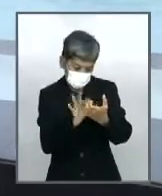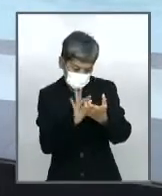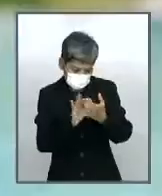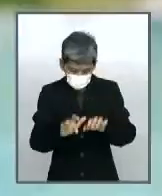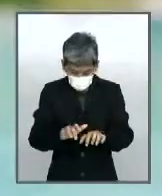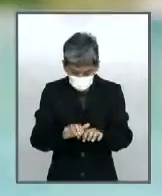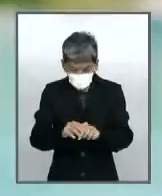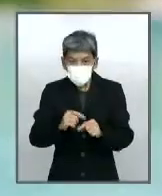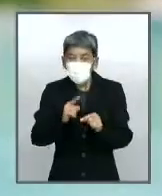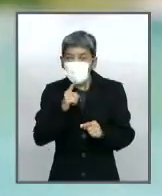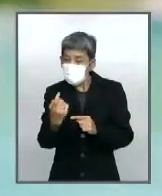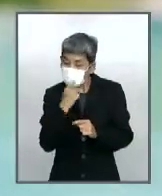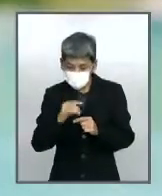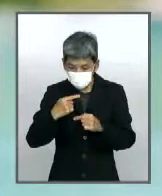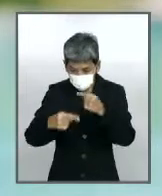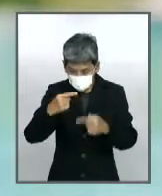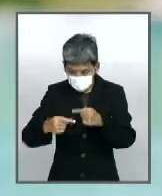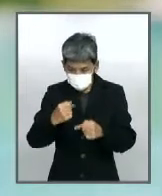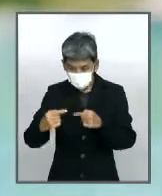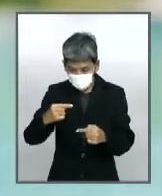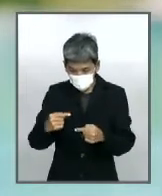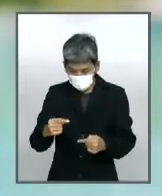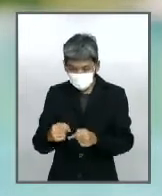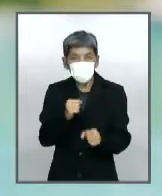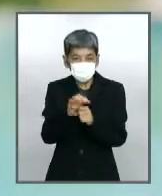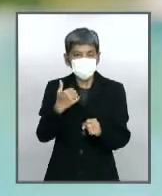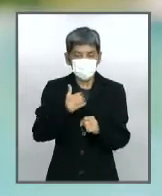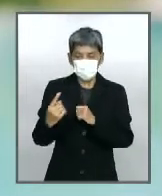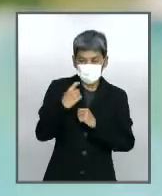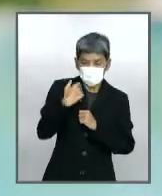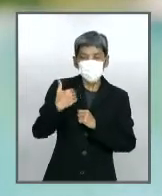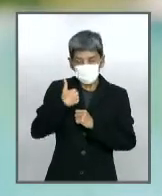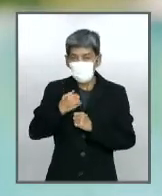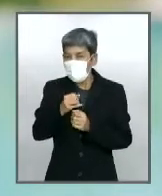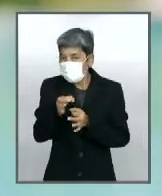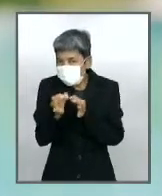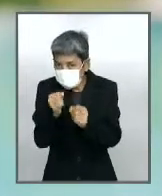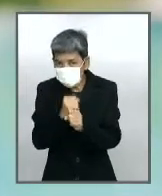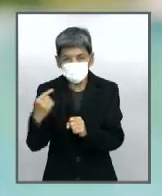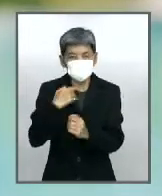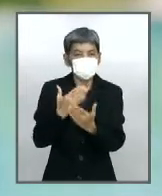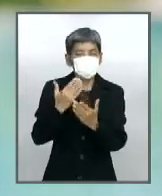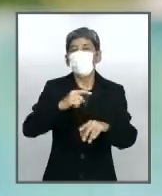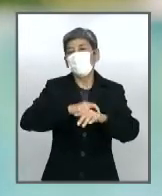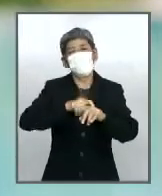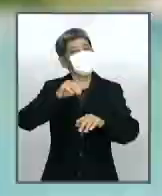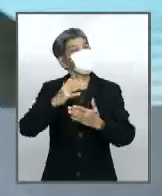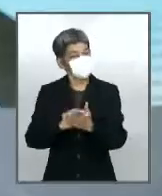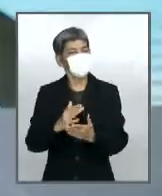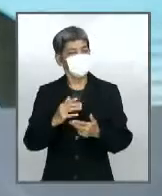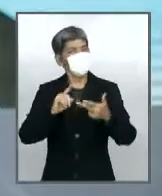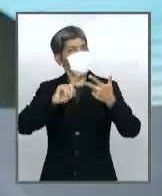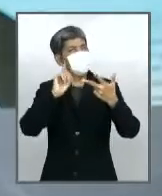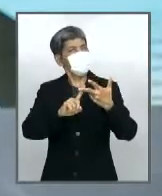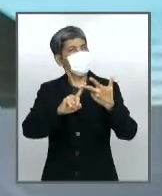พท์เนี่ยจะต้องตอบลูกค้าตลอดเวลาเลยทั้งตั้งแต่เช้าจนถึงก่อนนอนเพราะว่าลูกค้าที่สนใจสั่งซื้อของก็เวลาแตกต่างกันนอกจาก